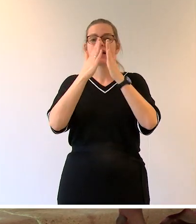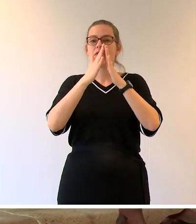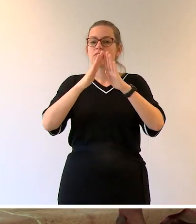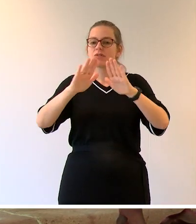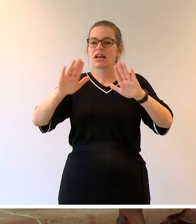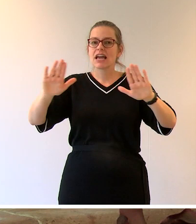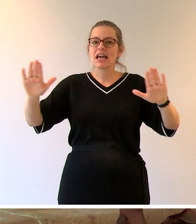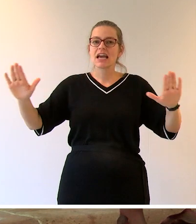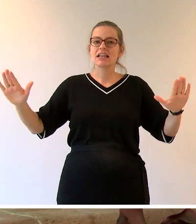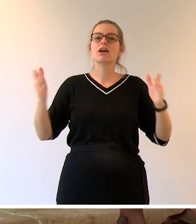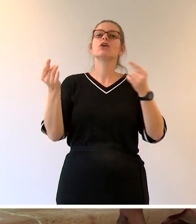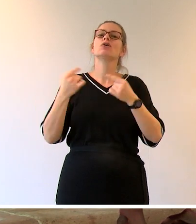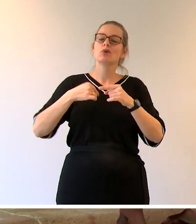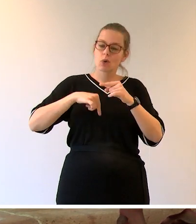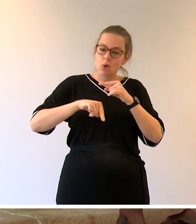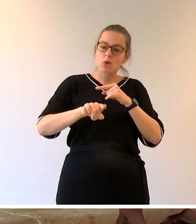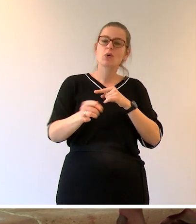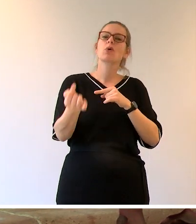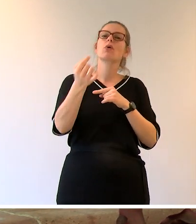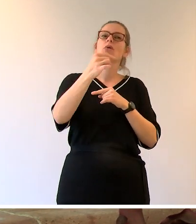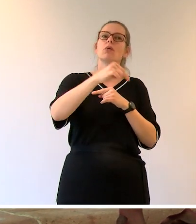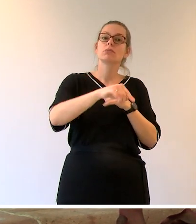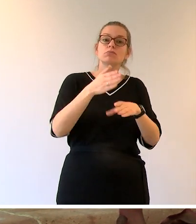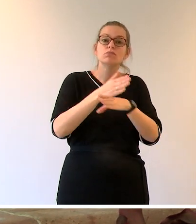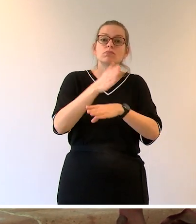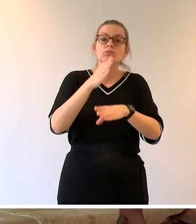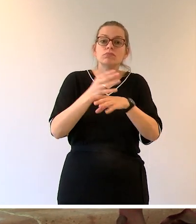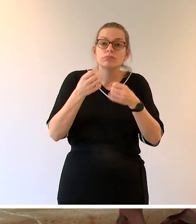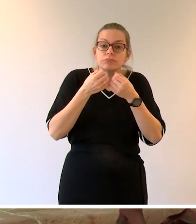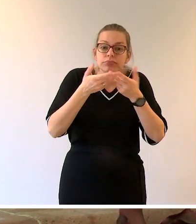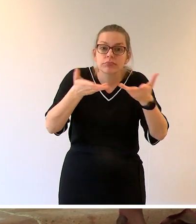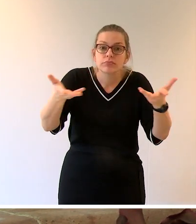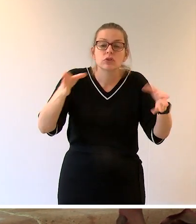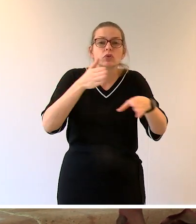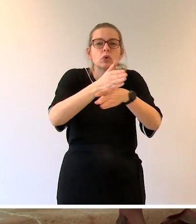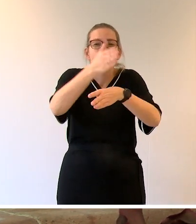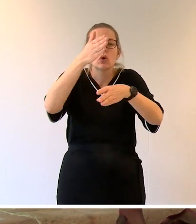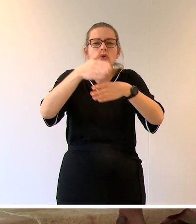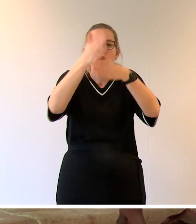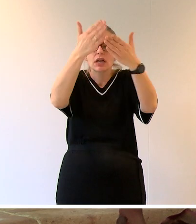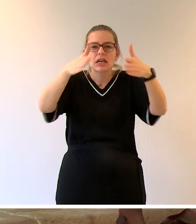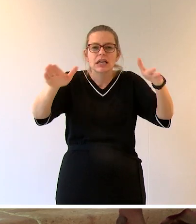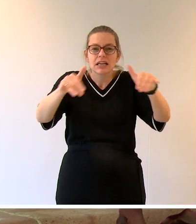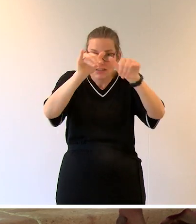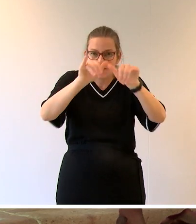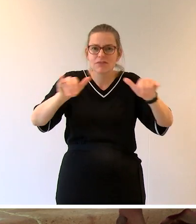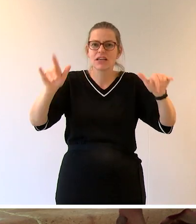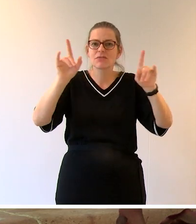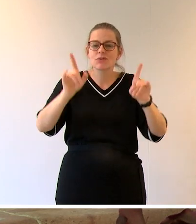Maak het bekend. En blijf Kerst vieren.